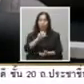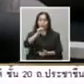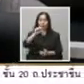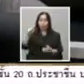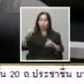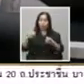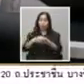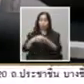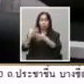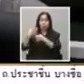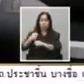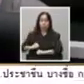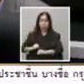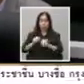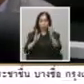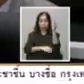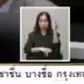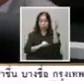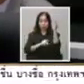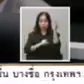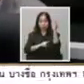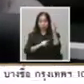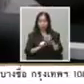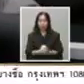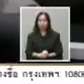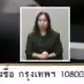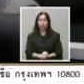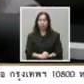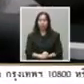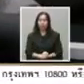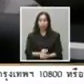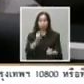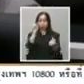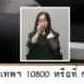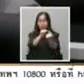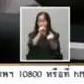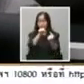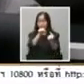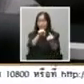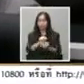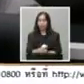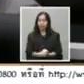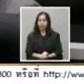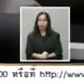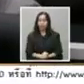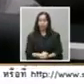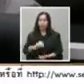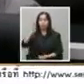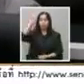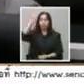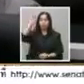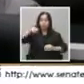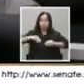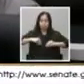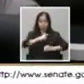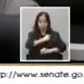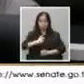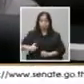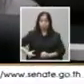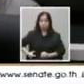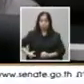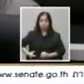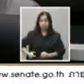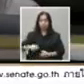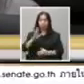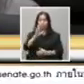ากจังหวัดนครศรีธรรมราชต่อประเด็นในเรื่องของการถวายสัตว์ปฏิญาณตนของคณะรัฐม